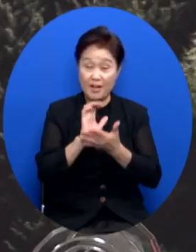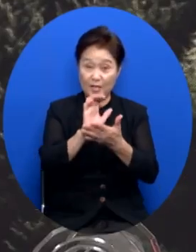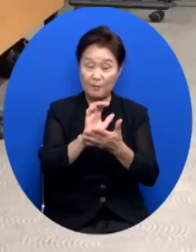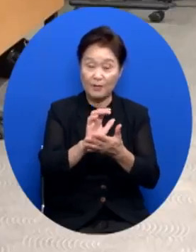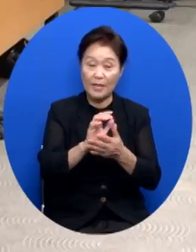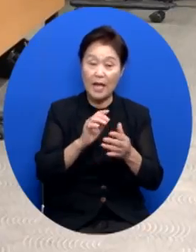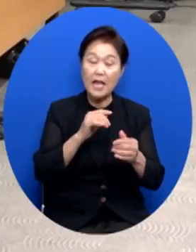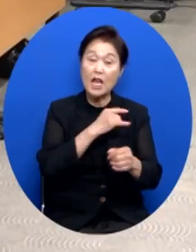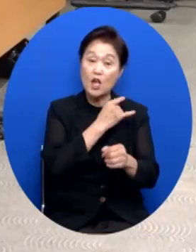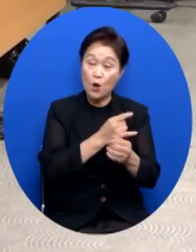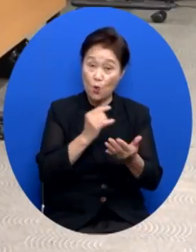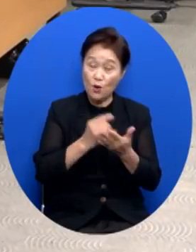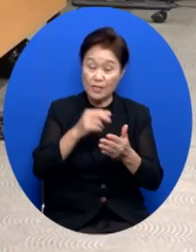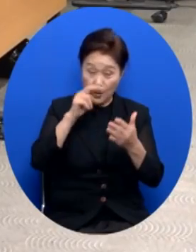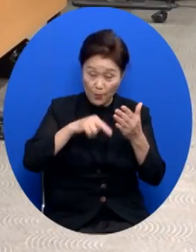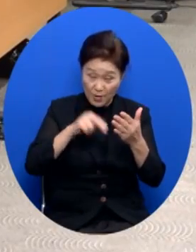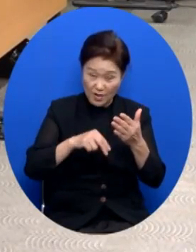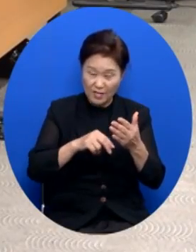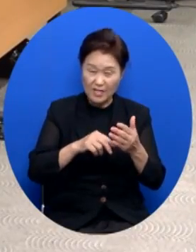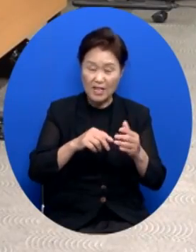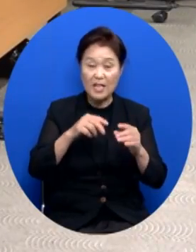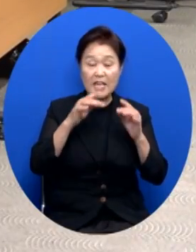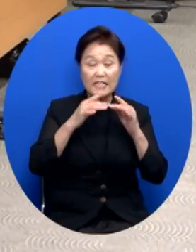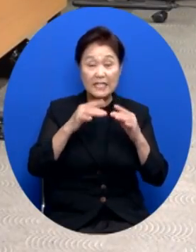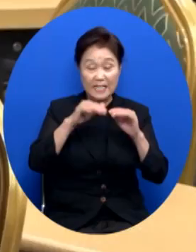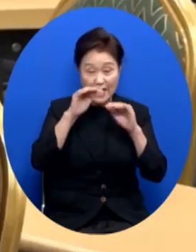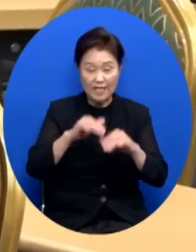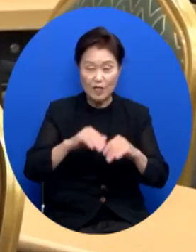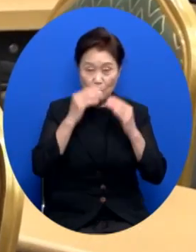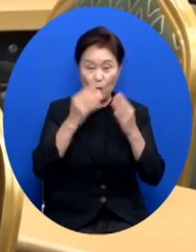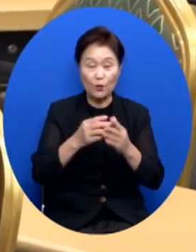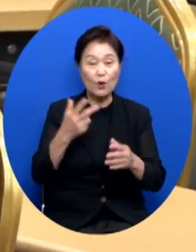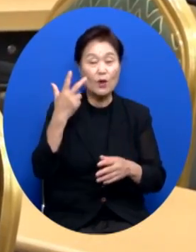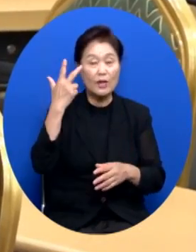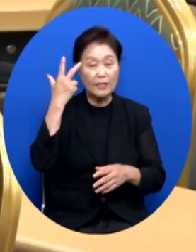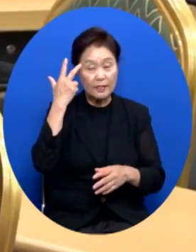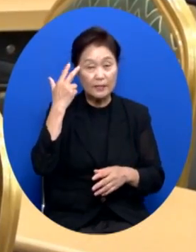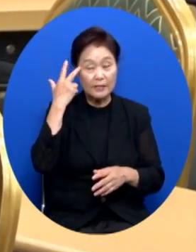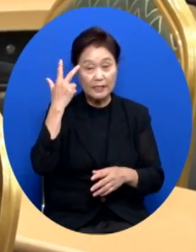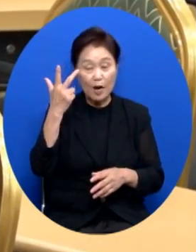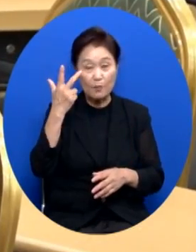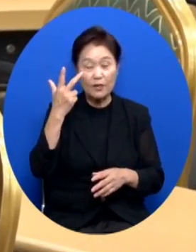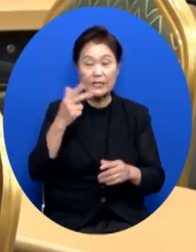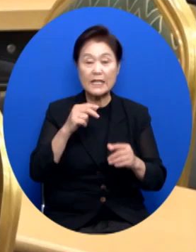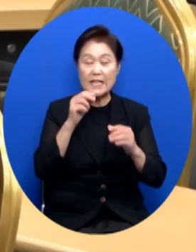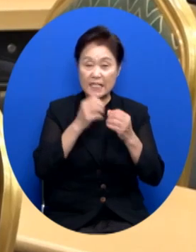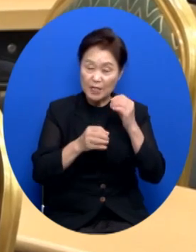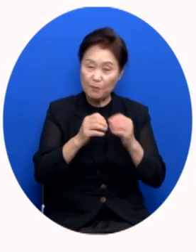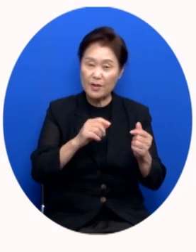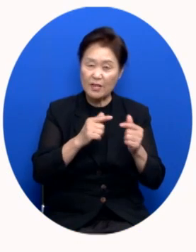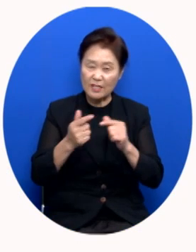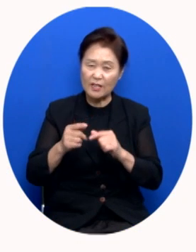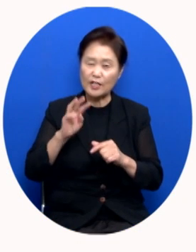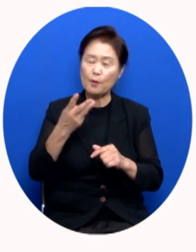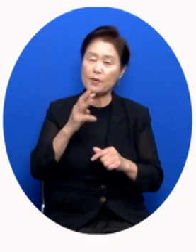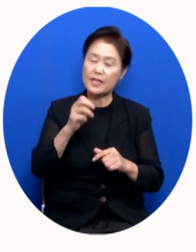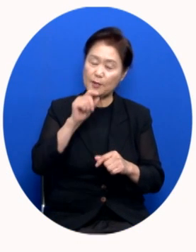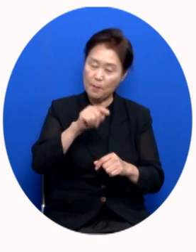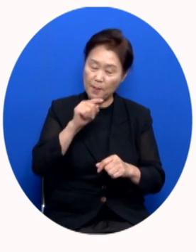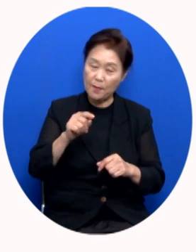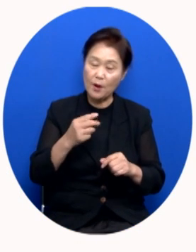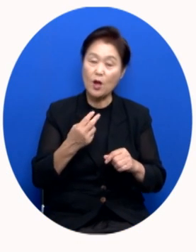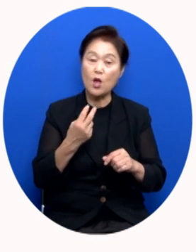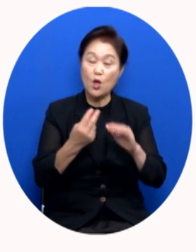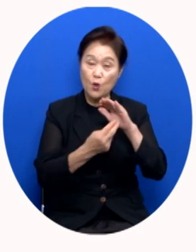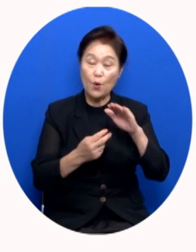영상은 현재 위드 바이블에 모두 업로드됐으며 잠언과 시편을 낭독한 영상은 320만 조회수를, 요한복음